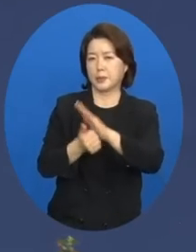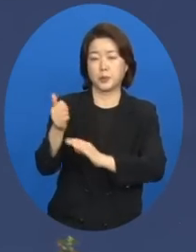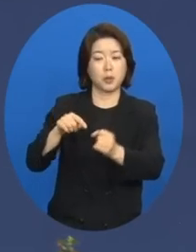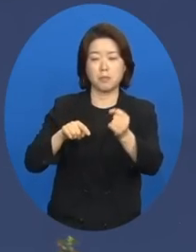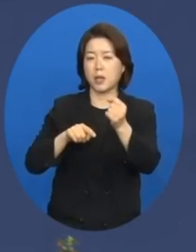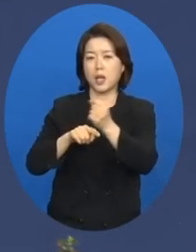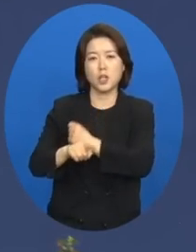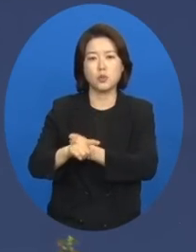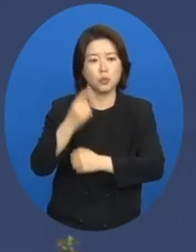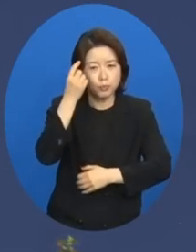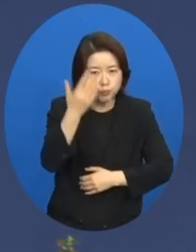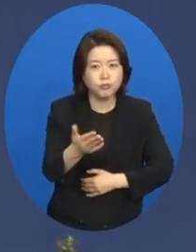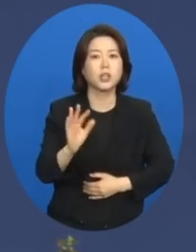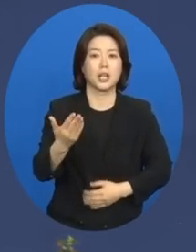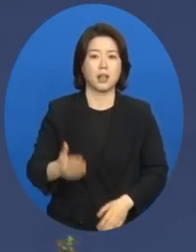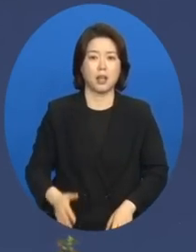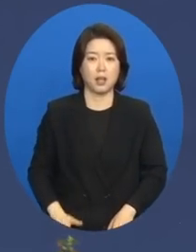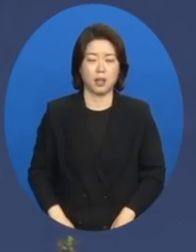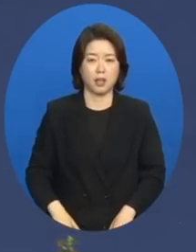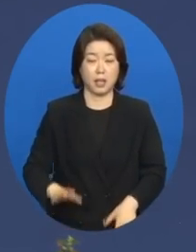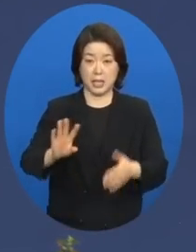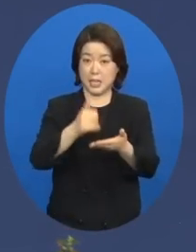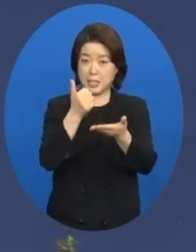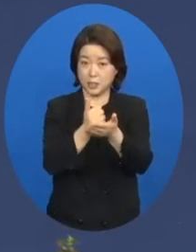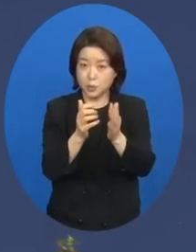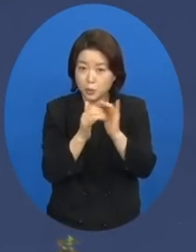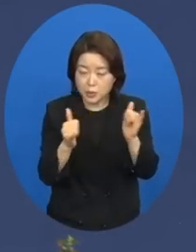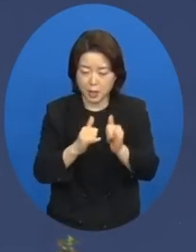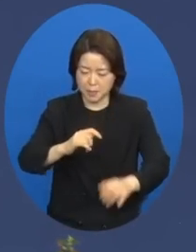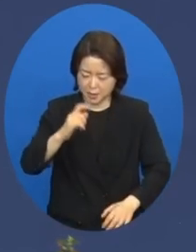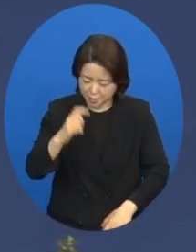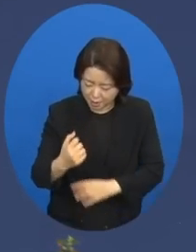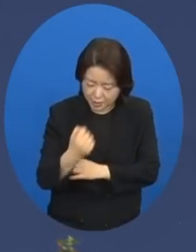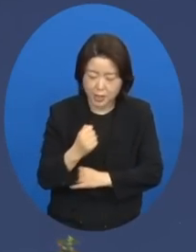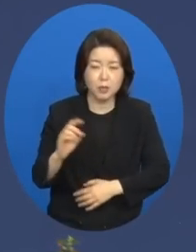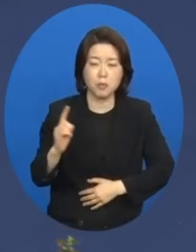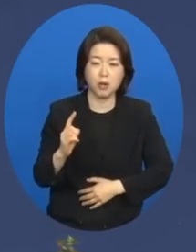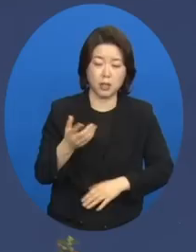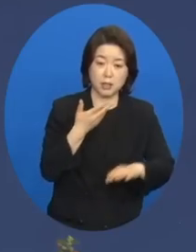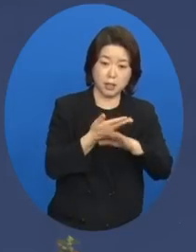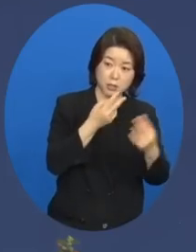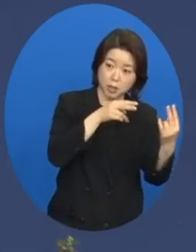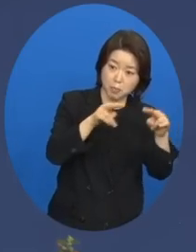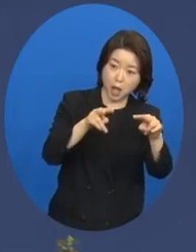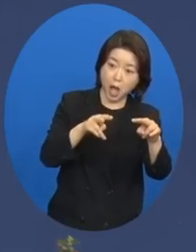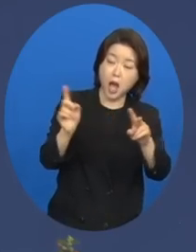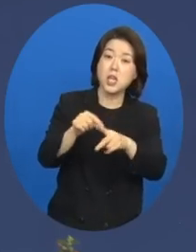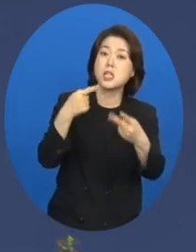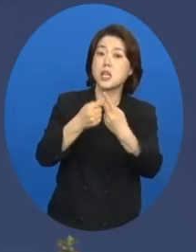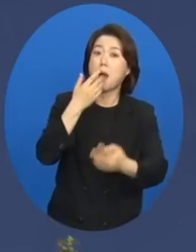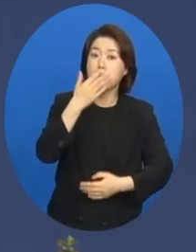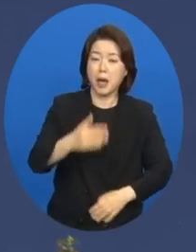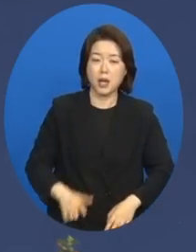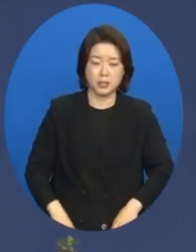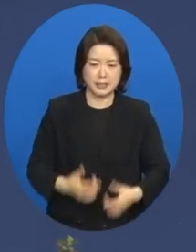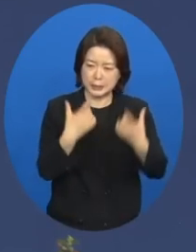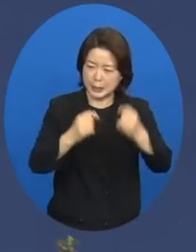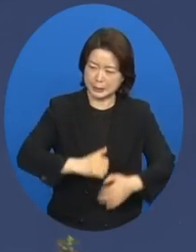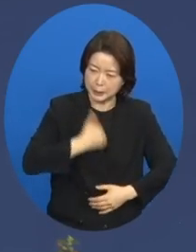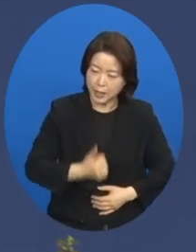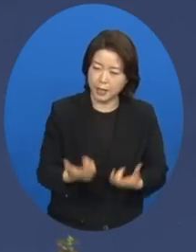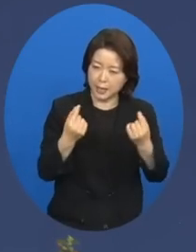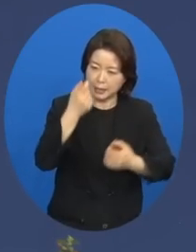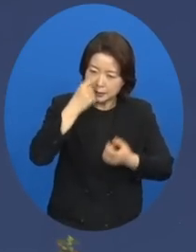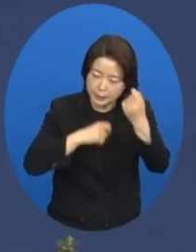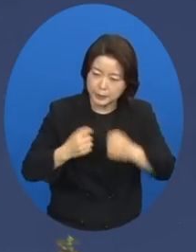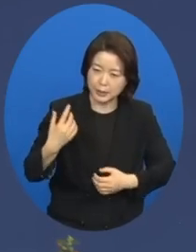않을 수가 없어요. 크리스찬들의 강력한 힘은 다른 누가 봐도 이해 가능한 같이 성질내고 같이 슬퍼하고